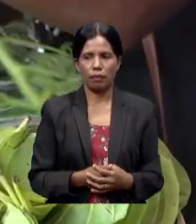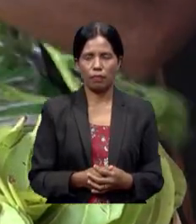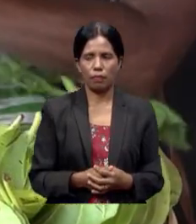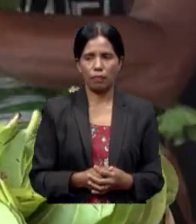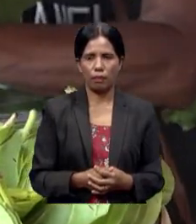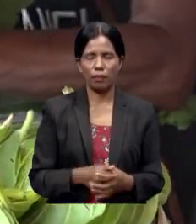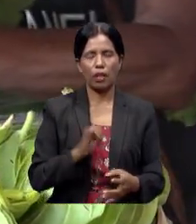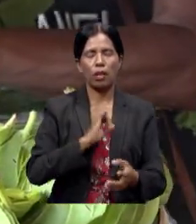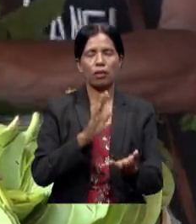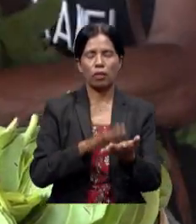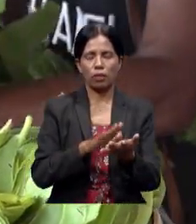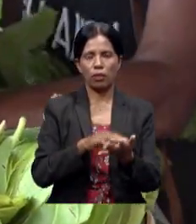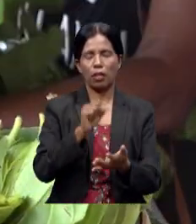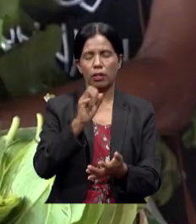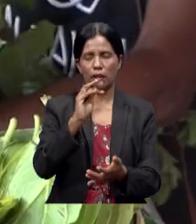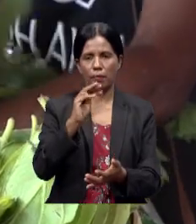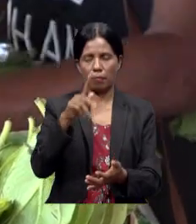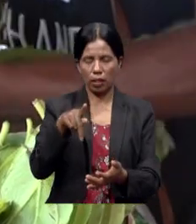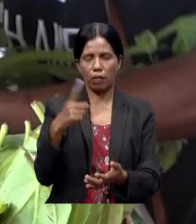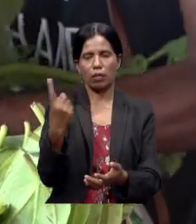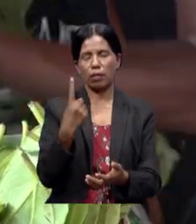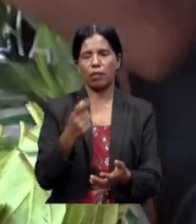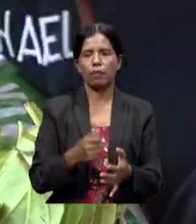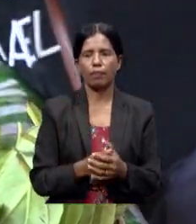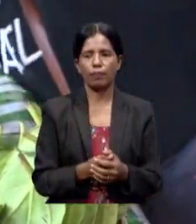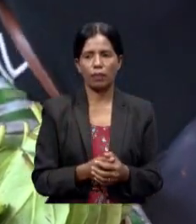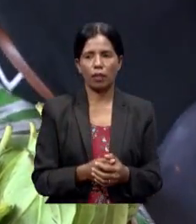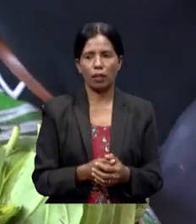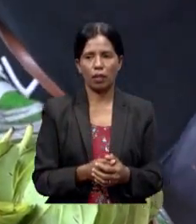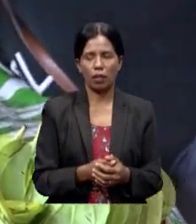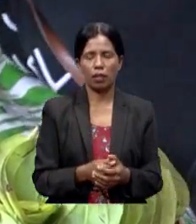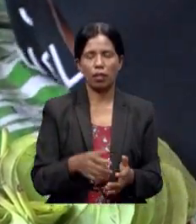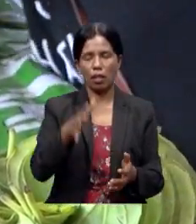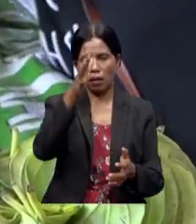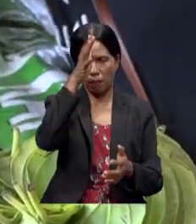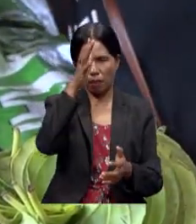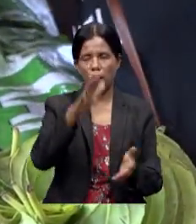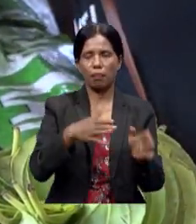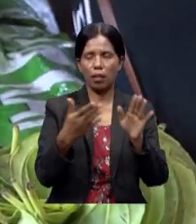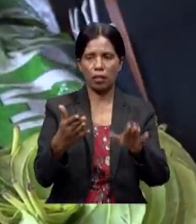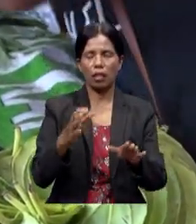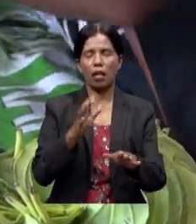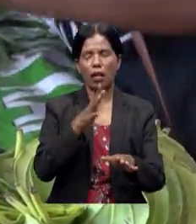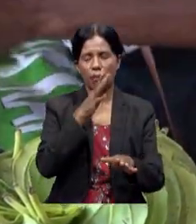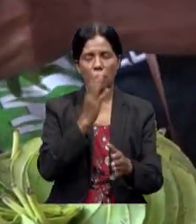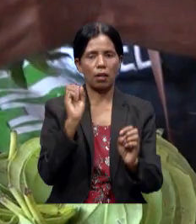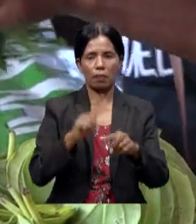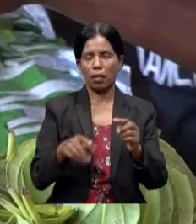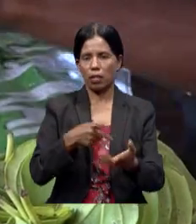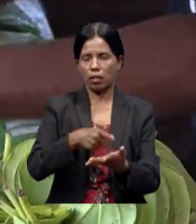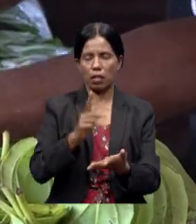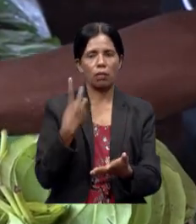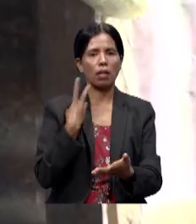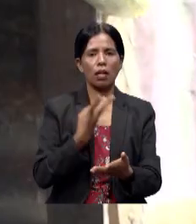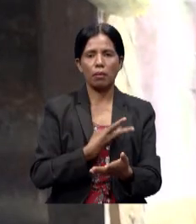SMP de mata SMP de lah kan sang maklar dia pai mata na sa pilih tangguh amila beli. Saya ambil tidak